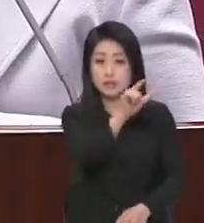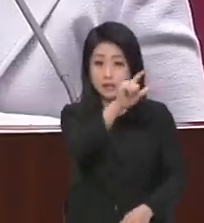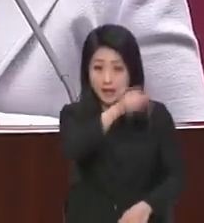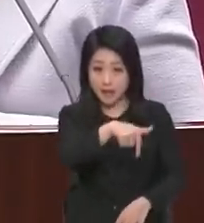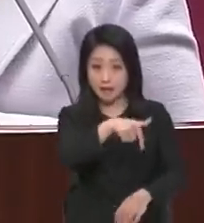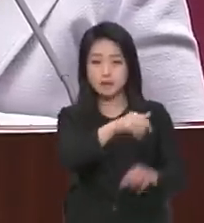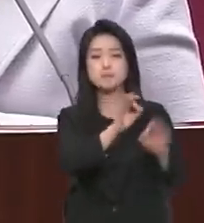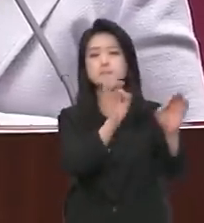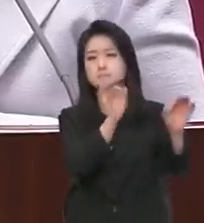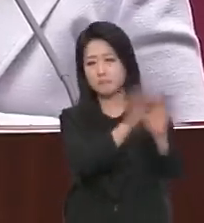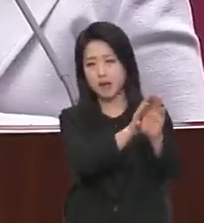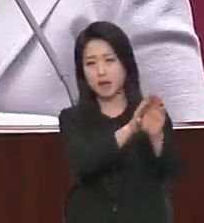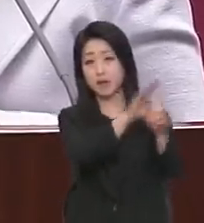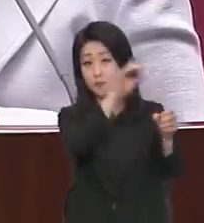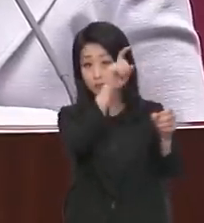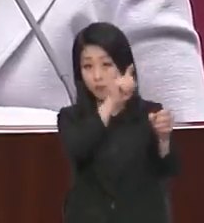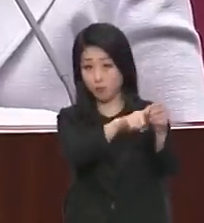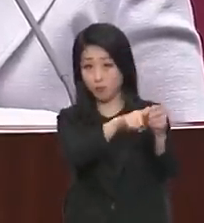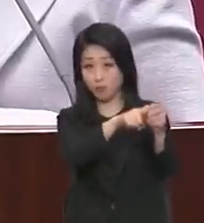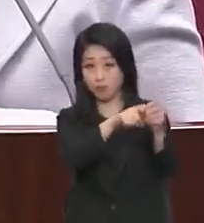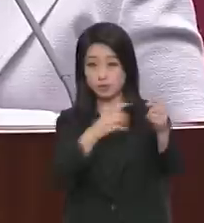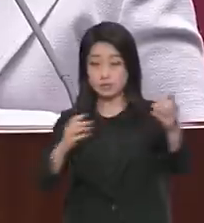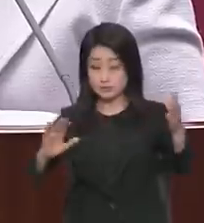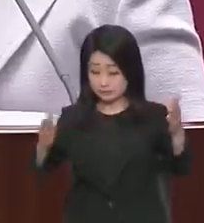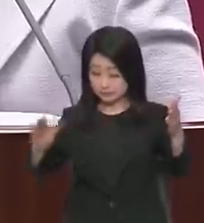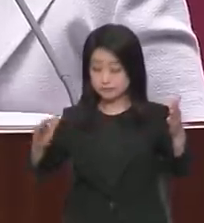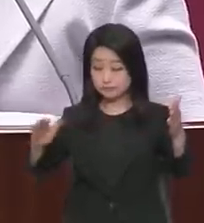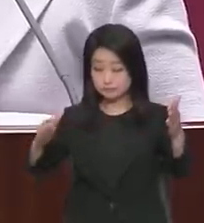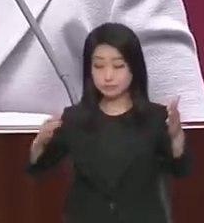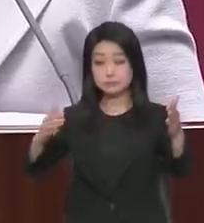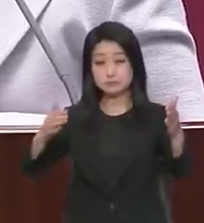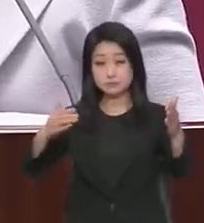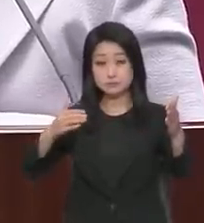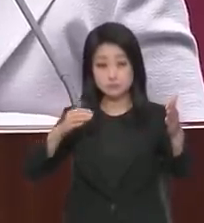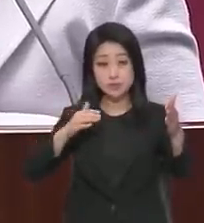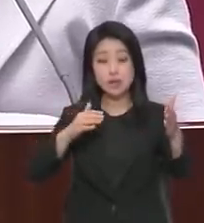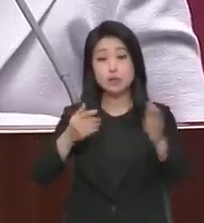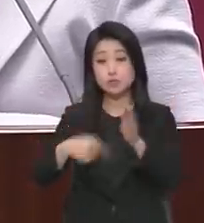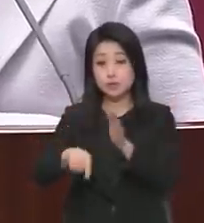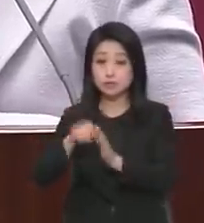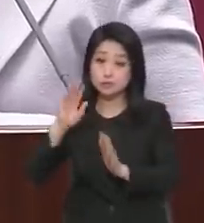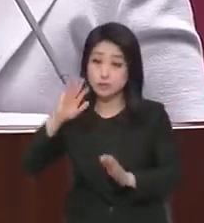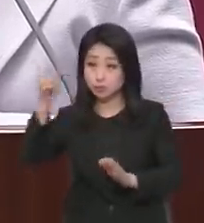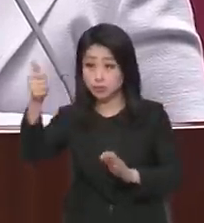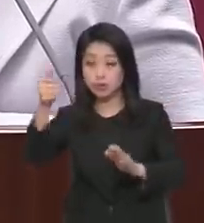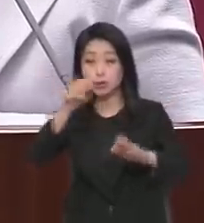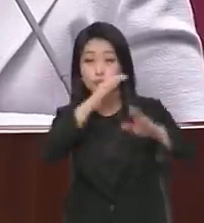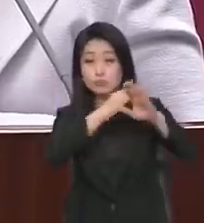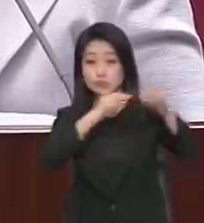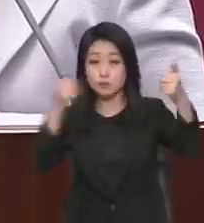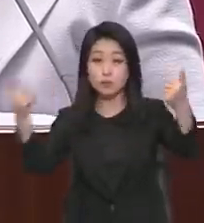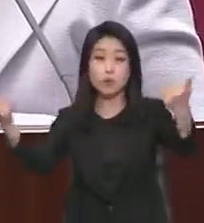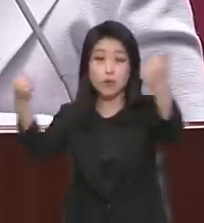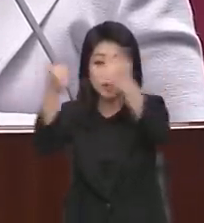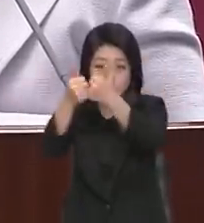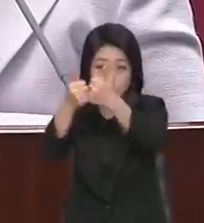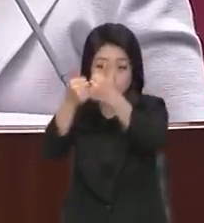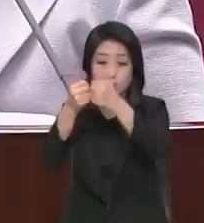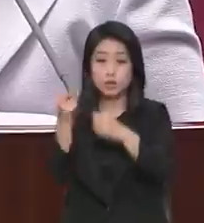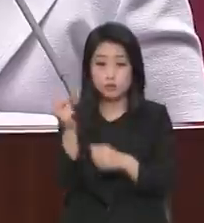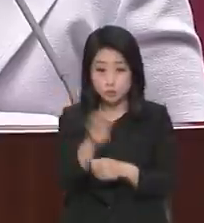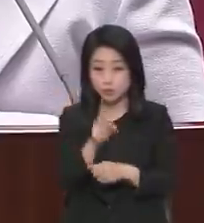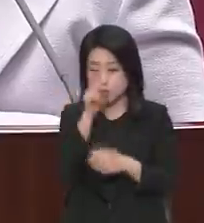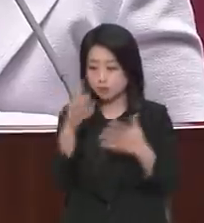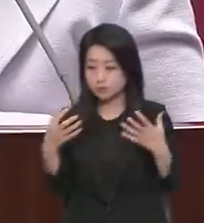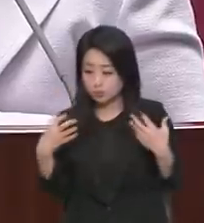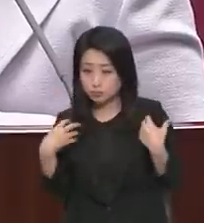비핵화라고 하는 국가적인 목표를 달성하기 위해서 대통령은 정상회담을 하고 또 내각은 거기에 필요한